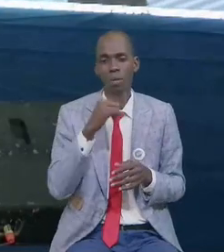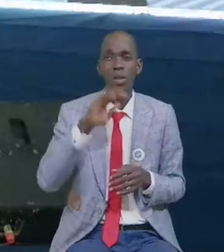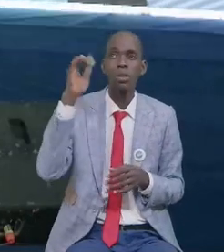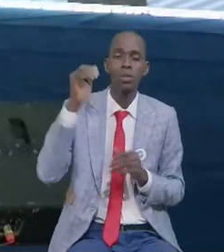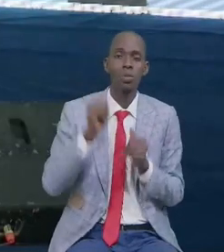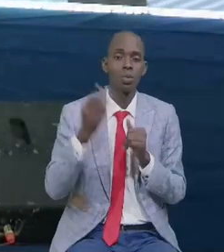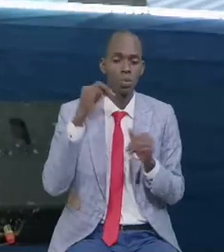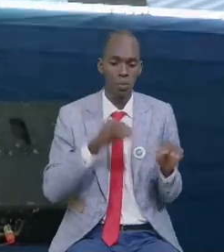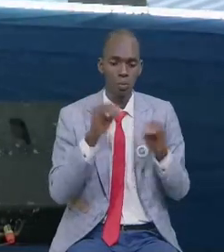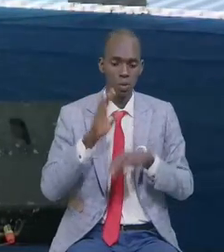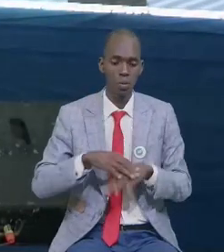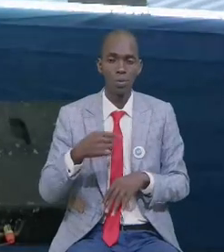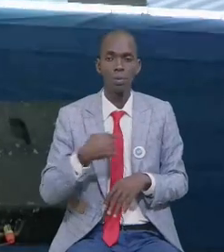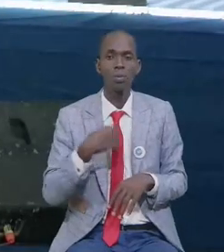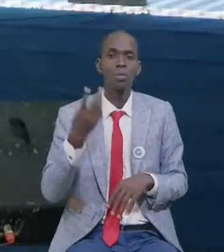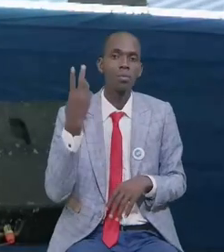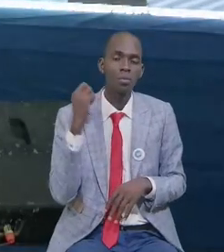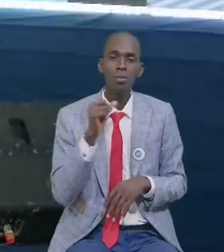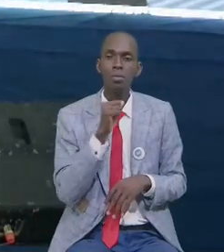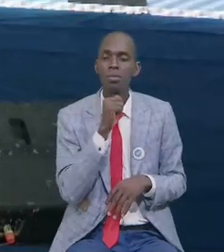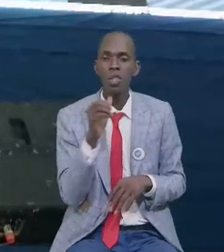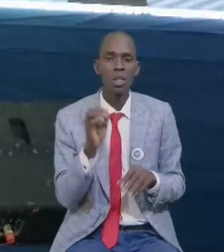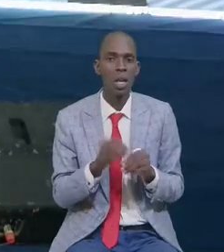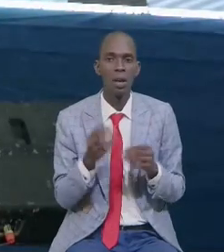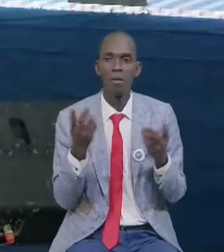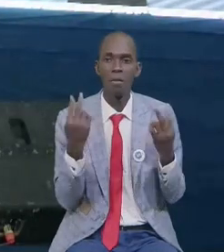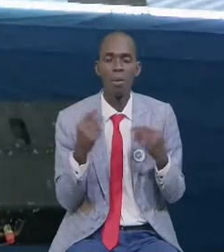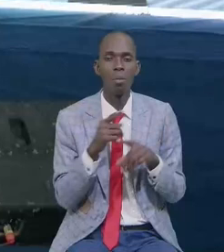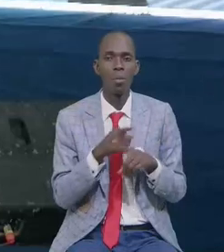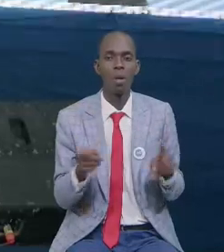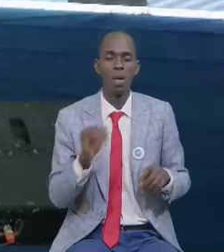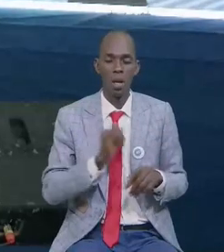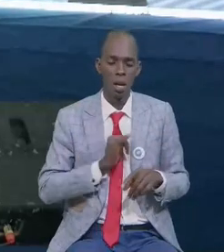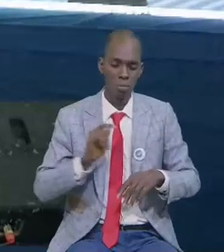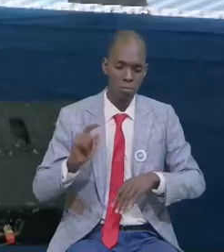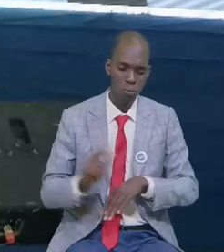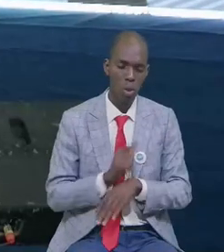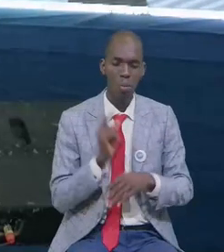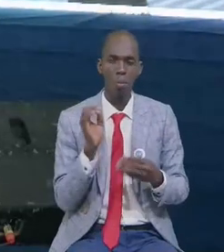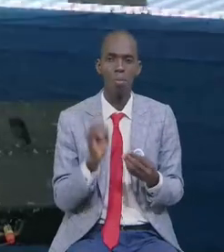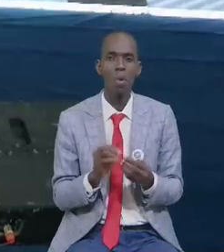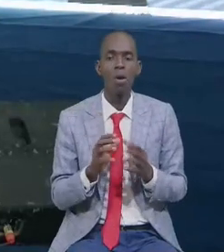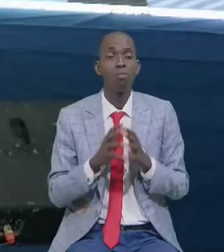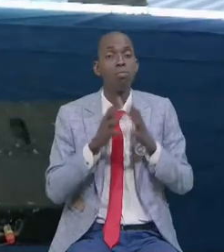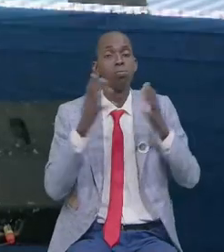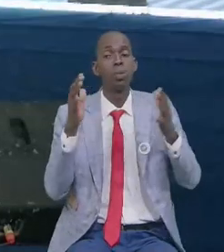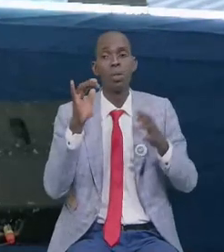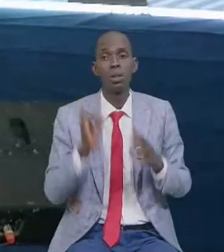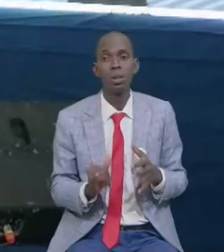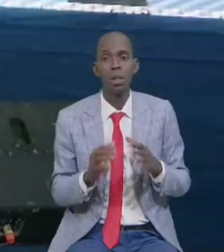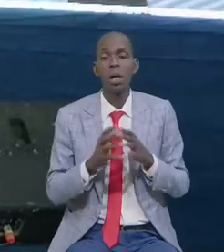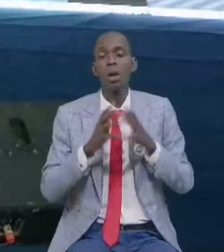Et sa grâce envers moi n'a pas été vaine. Mais j'ai travaillé plus que